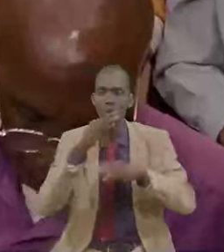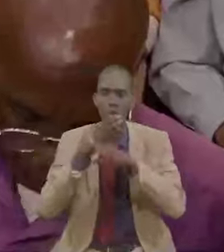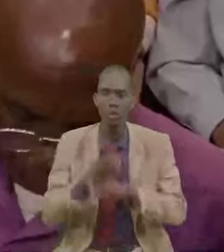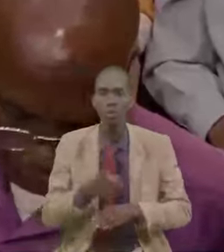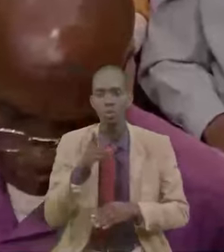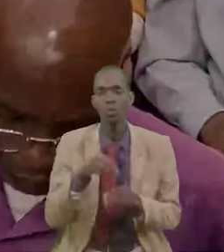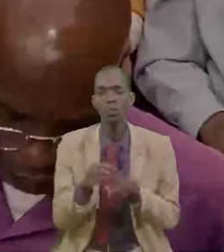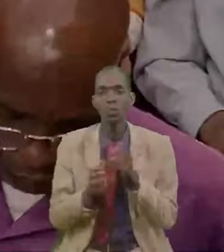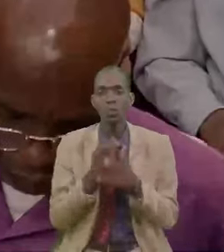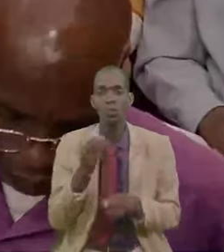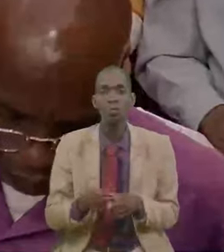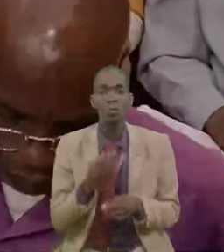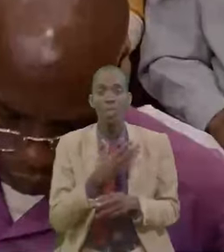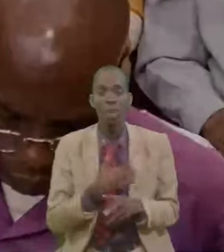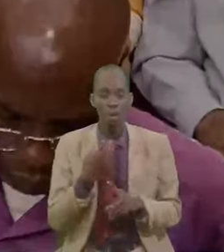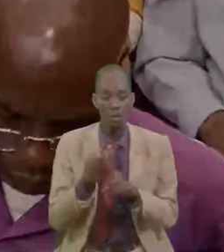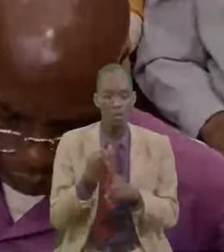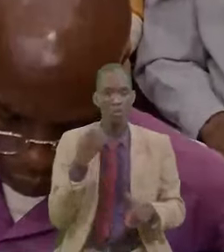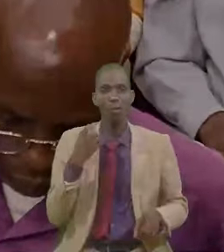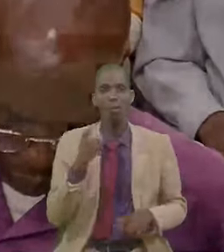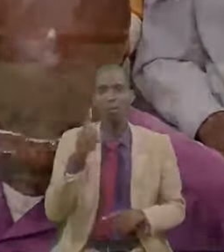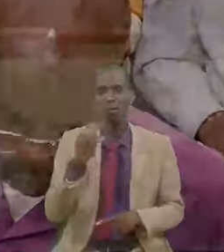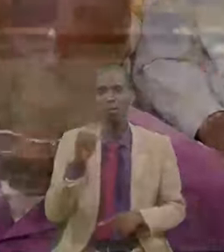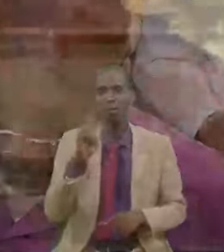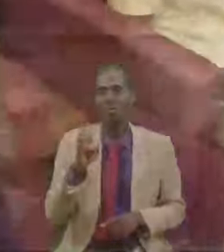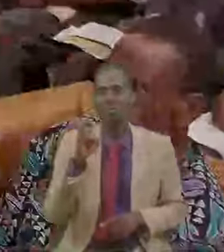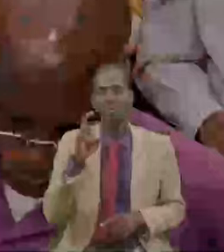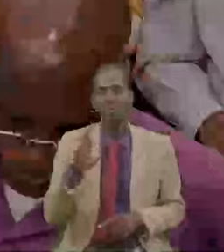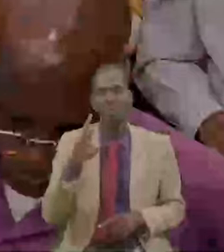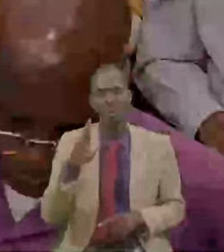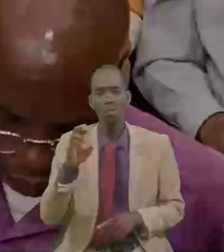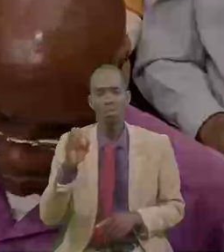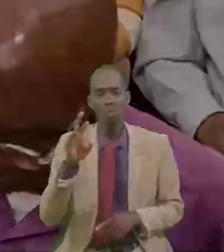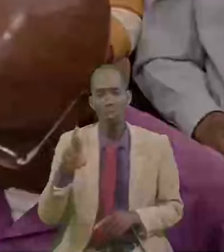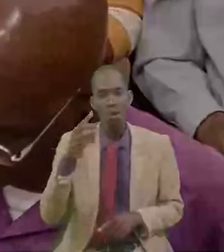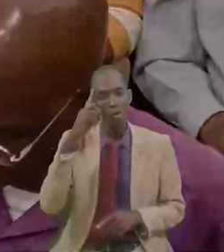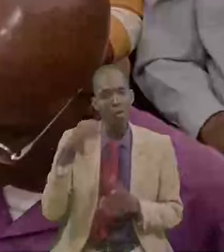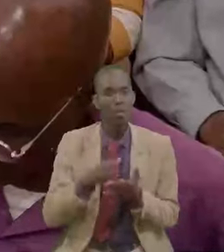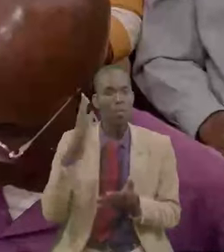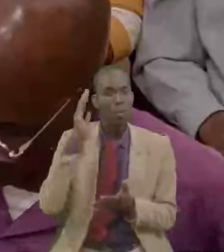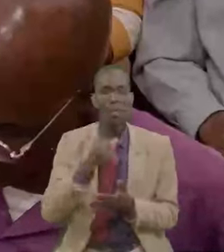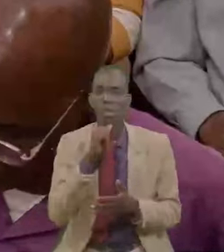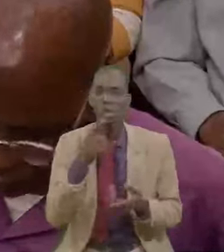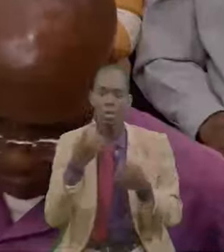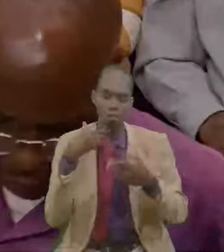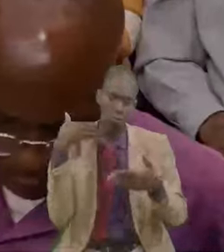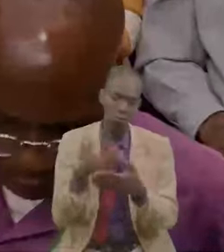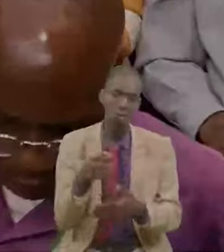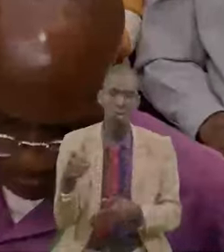empêcher. Et la frayeur, car elle n'approchera pas de toi.